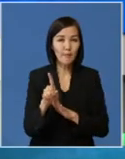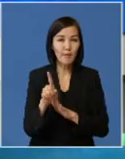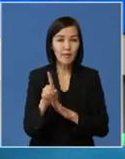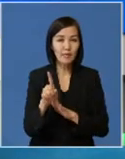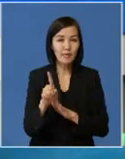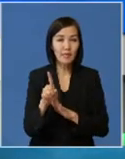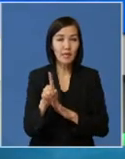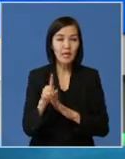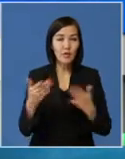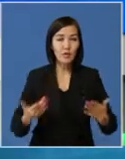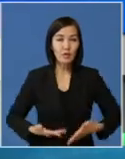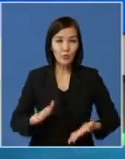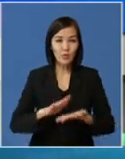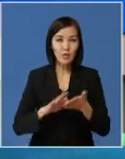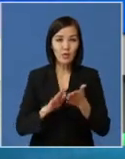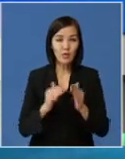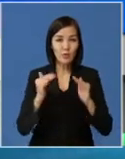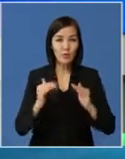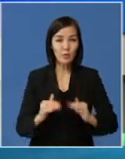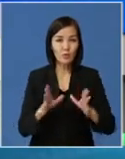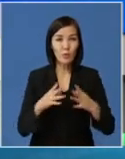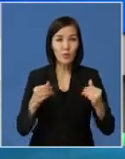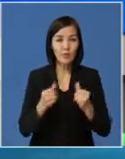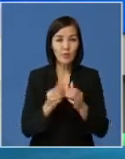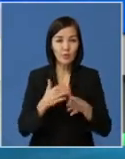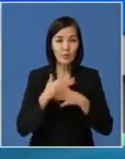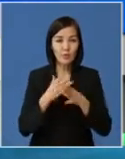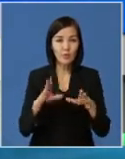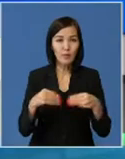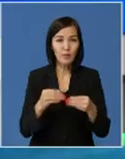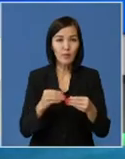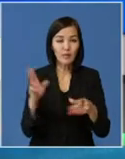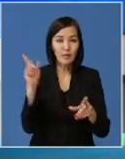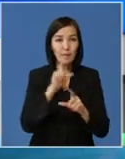төмен бірнеше отбасына көмек қолын созды. Әрі Абай атындағы орта мектепте